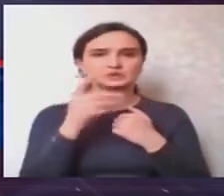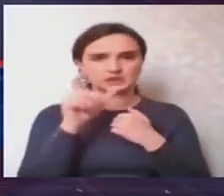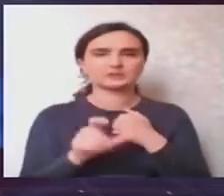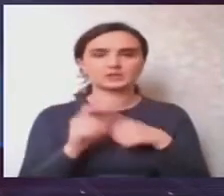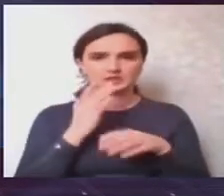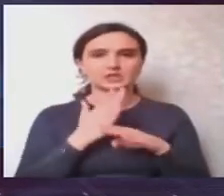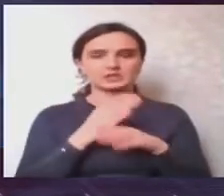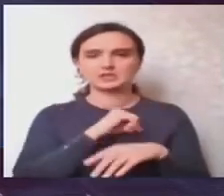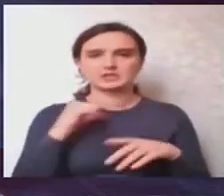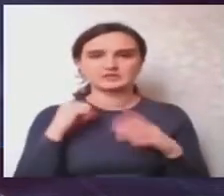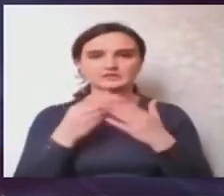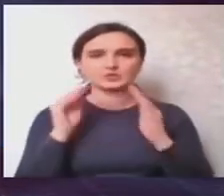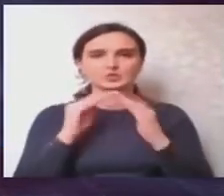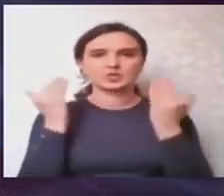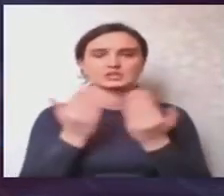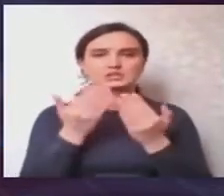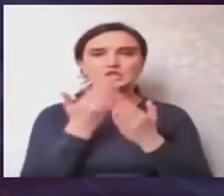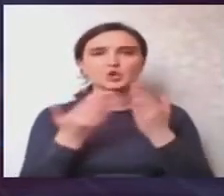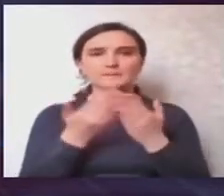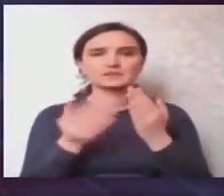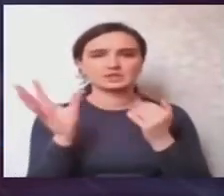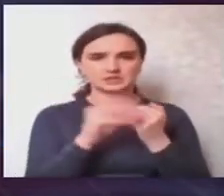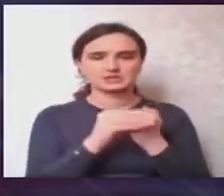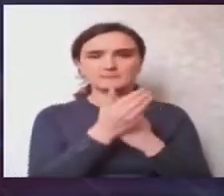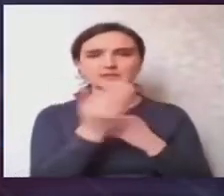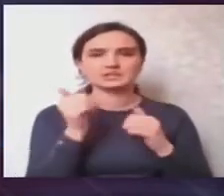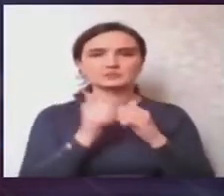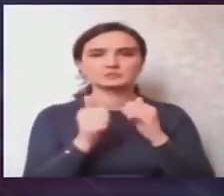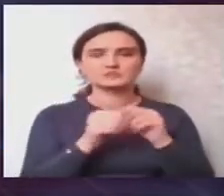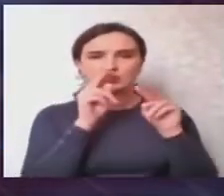არის თვითიზოლაციის რეკომენდაციით, მათზე მუდმივი მონიტორინგი მიმდინარეობს.